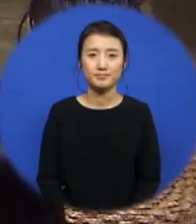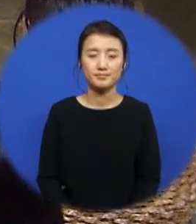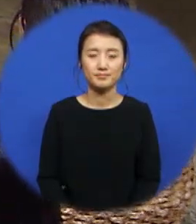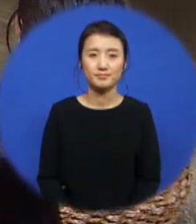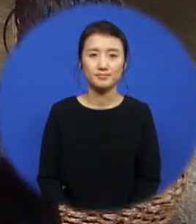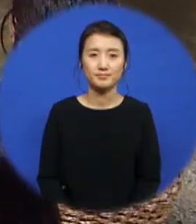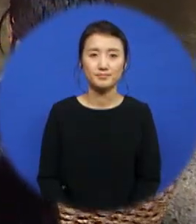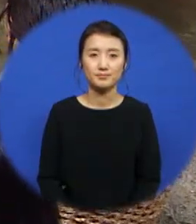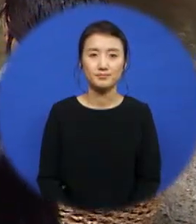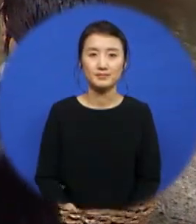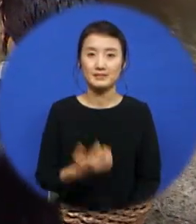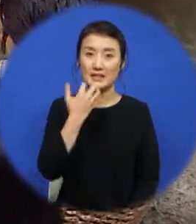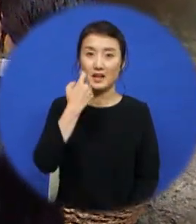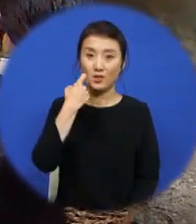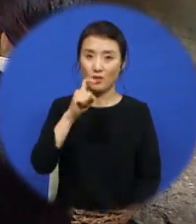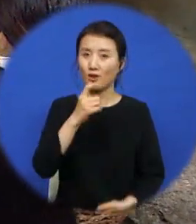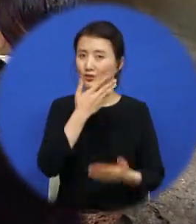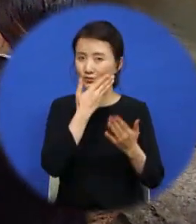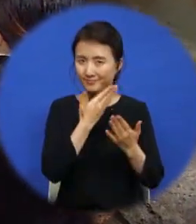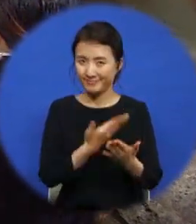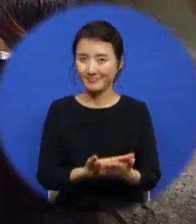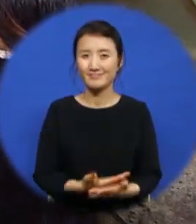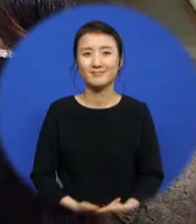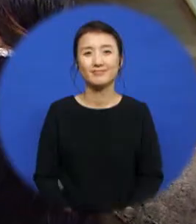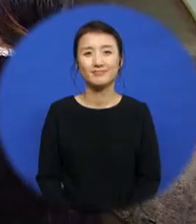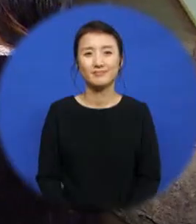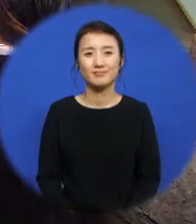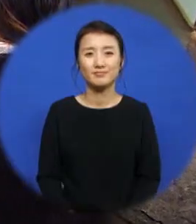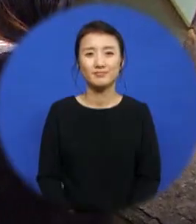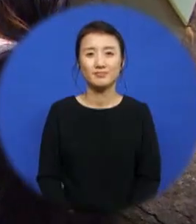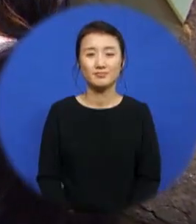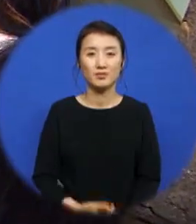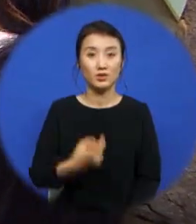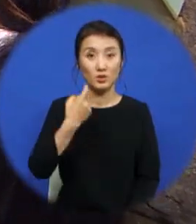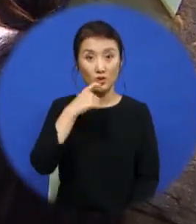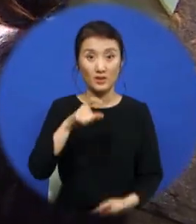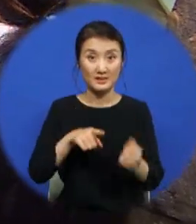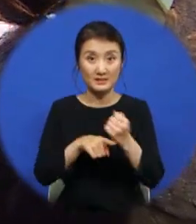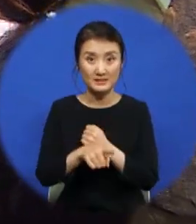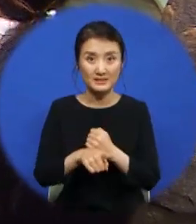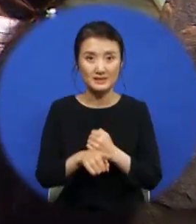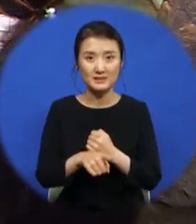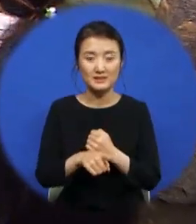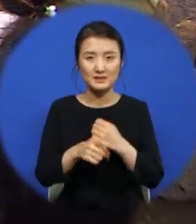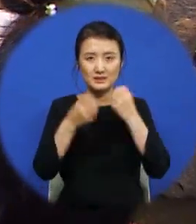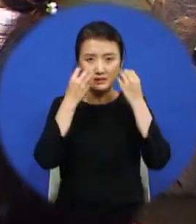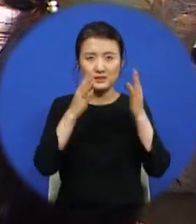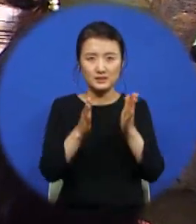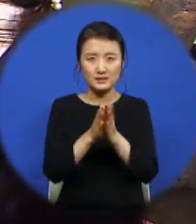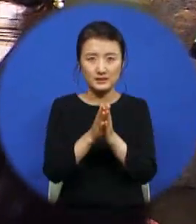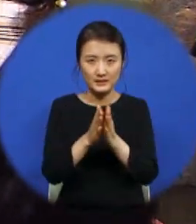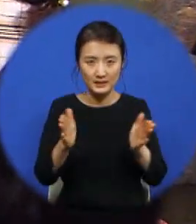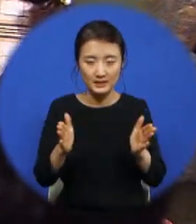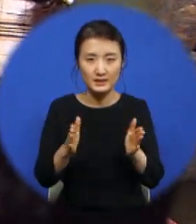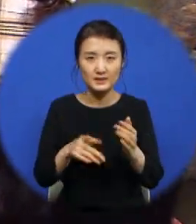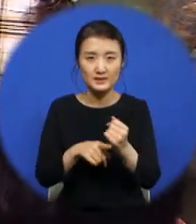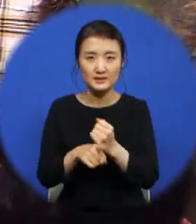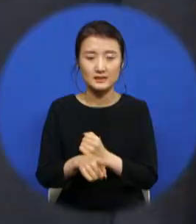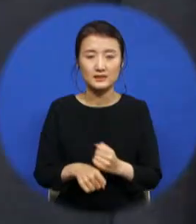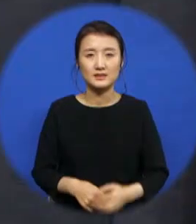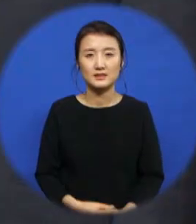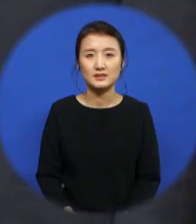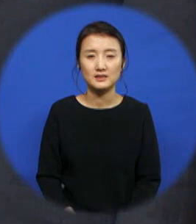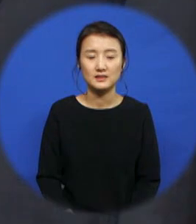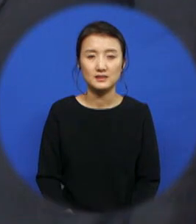노란색 야 도 중요합니다 예 에 노란색이 나왔다하면 뭔가를 던진다 이렇게 보시면 좋겠습니다